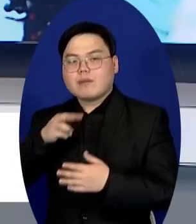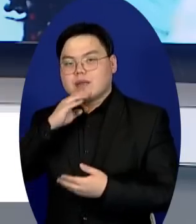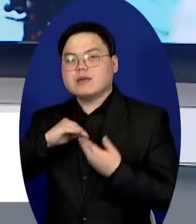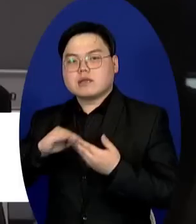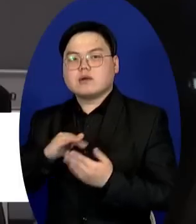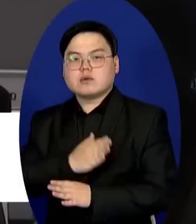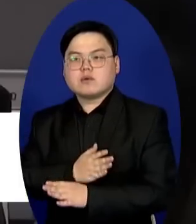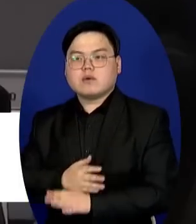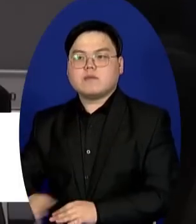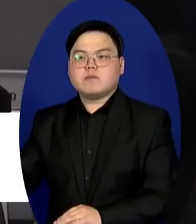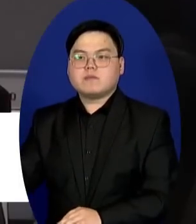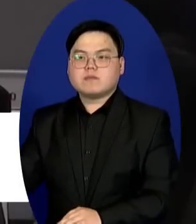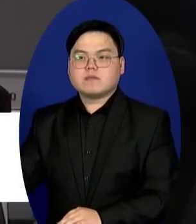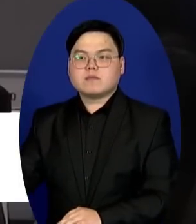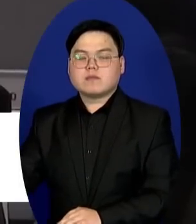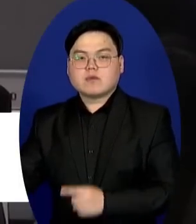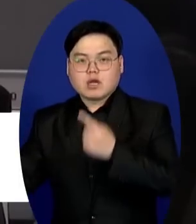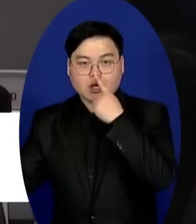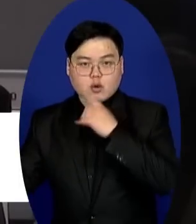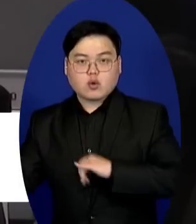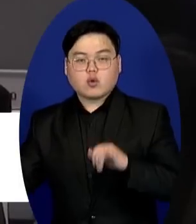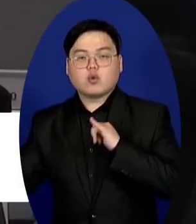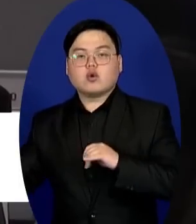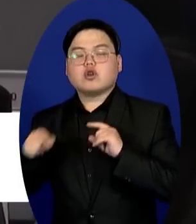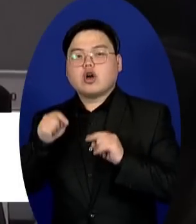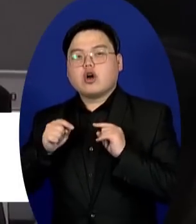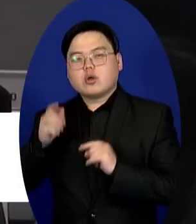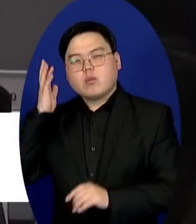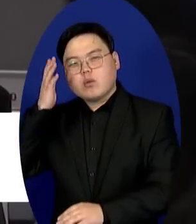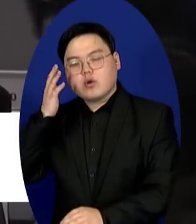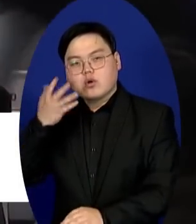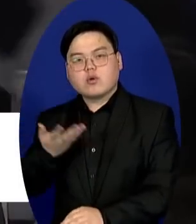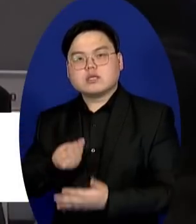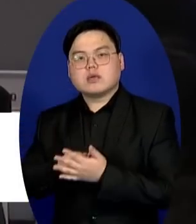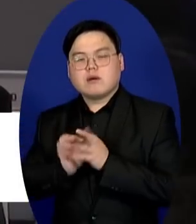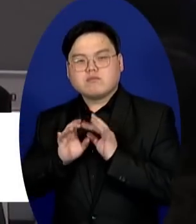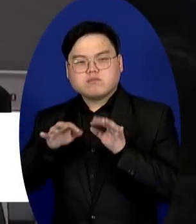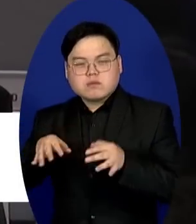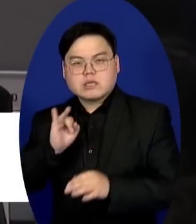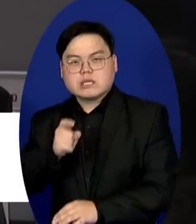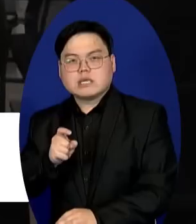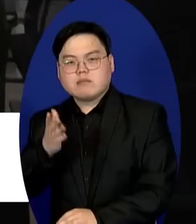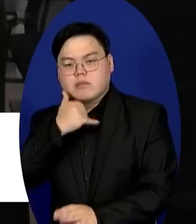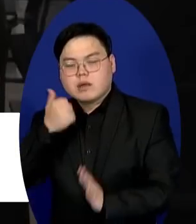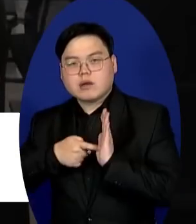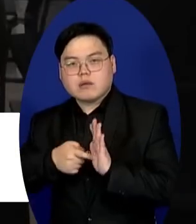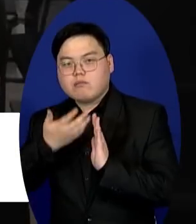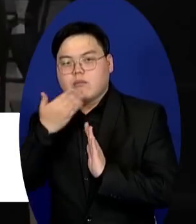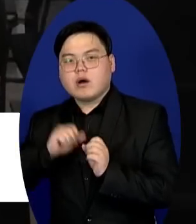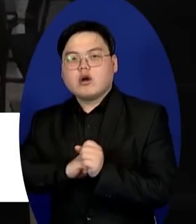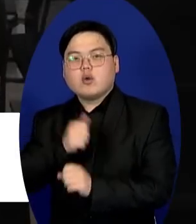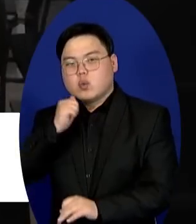байна. За хэдтийн одоогийн тэргүүлж байгаа стратегийн дүнд тархац өндөртэй мөн шинж тэмдэггүй коронавирусны дэд